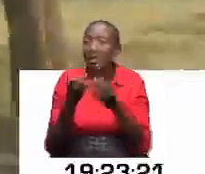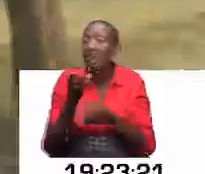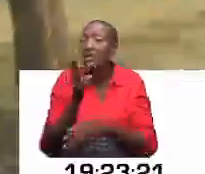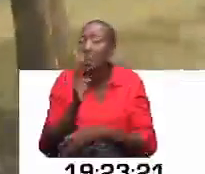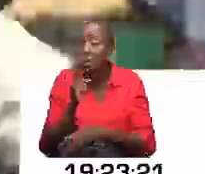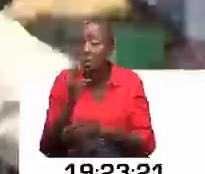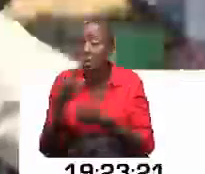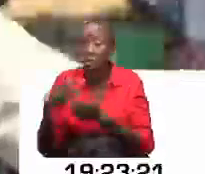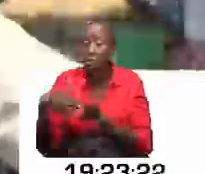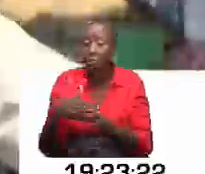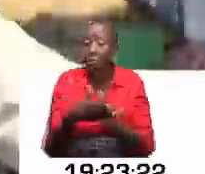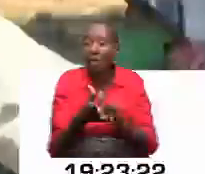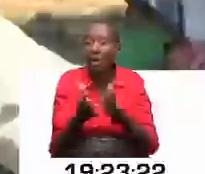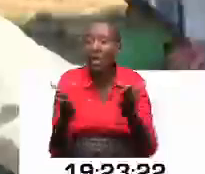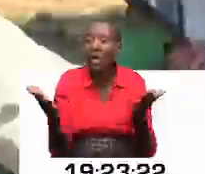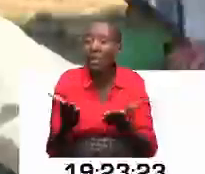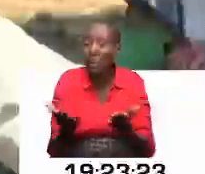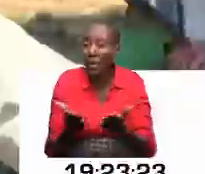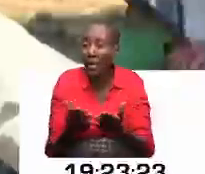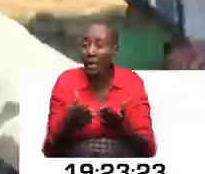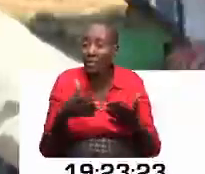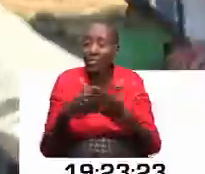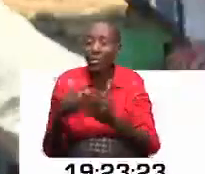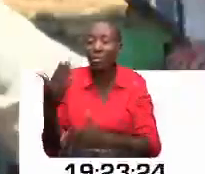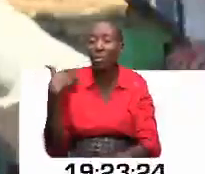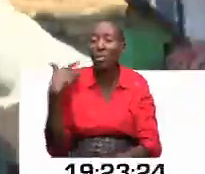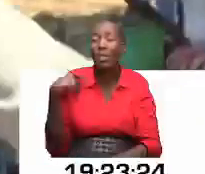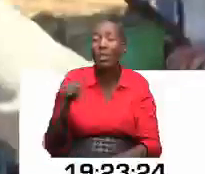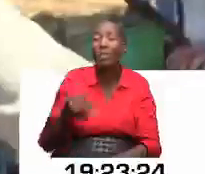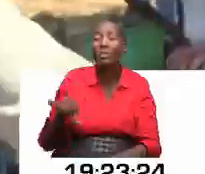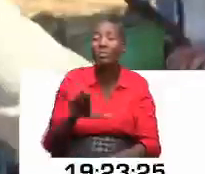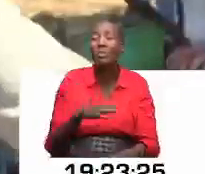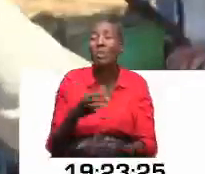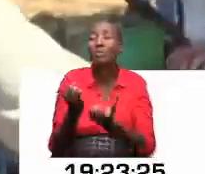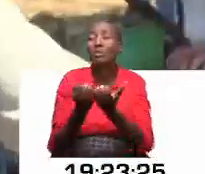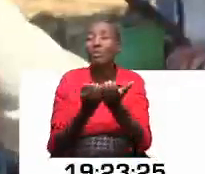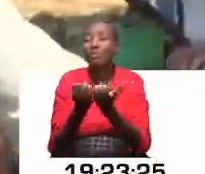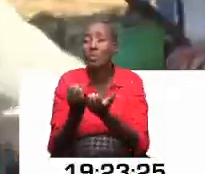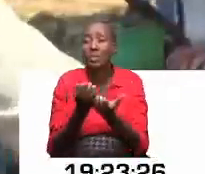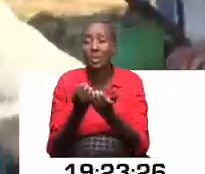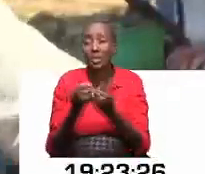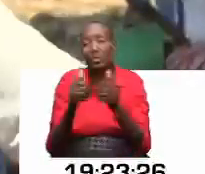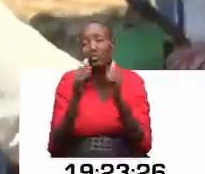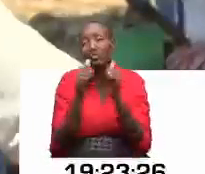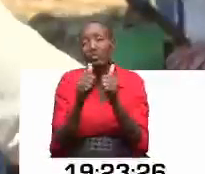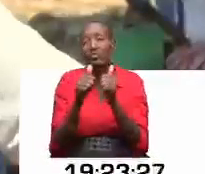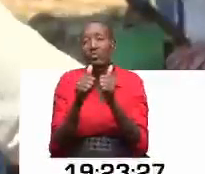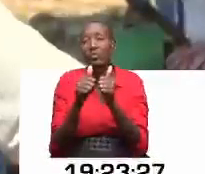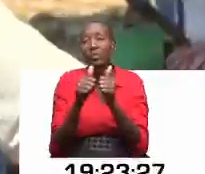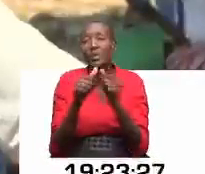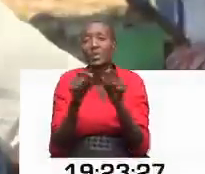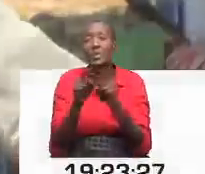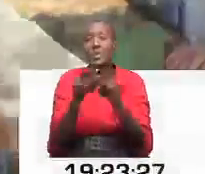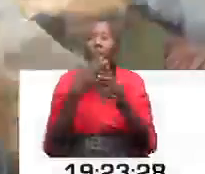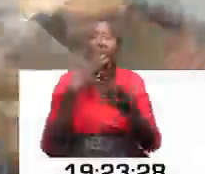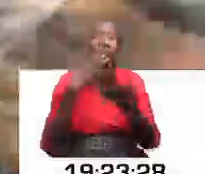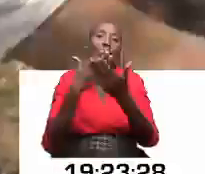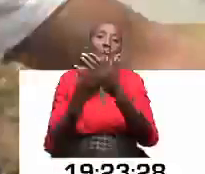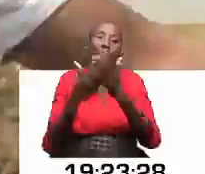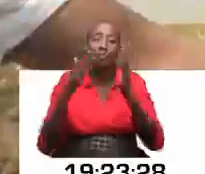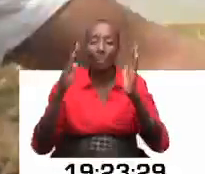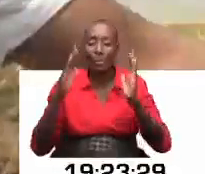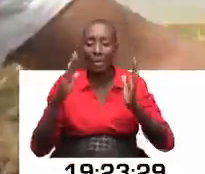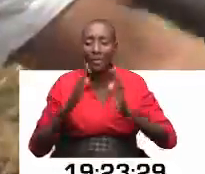mahali ati tusumbue hapo penye tunafanya kazi. Itakuwa sawa na tutashukuru.